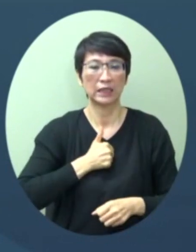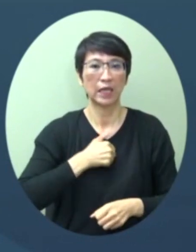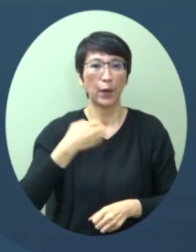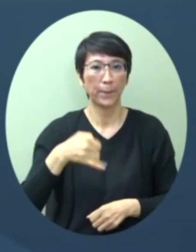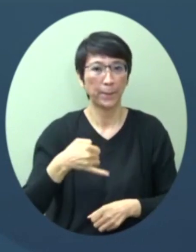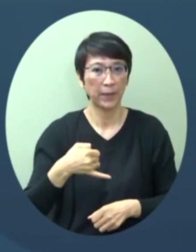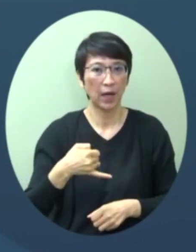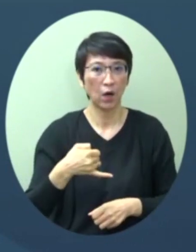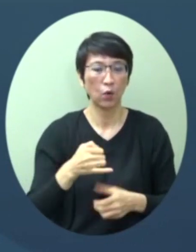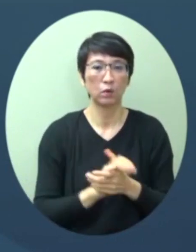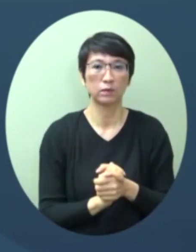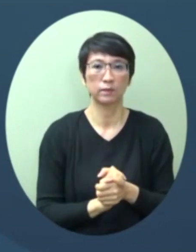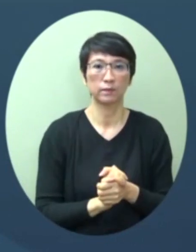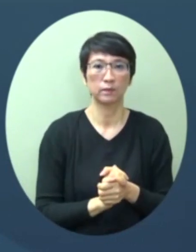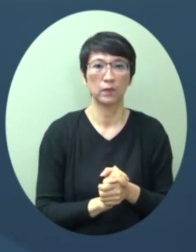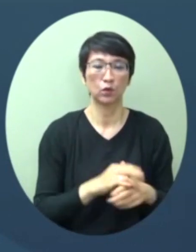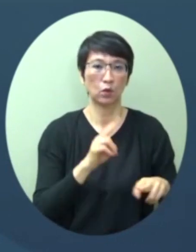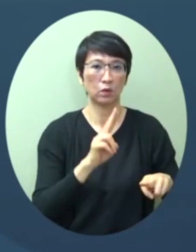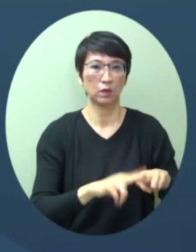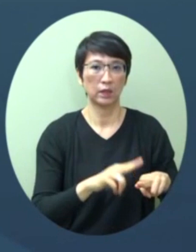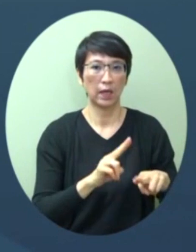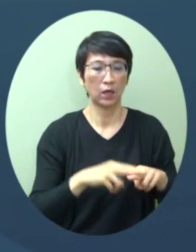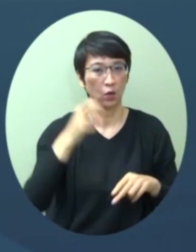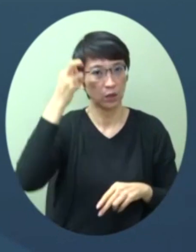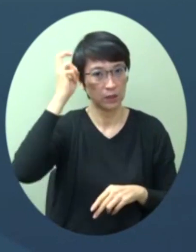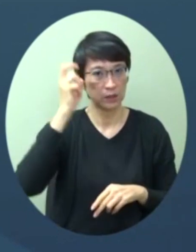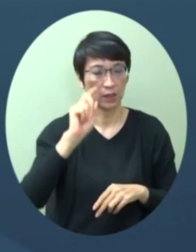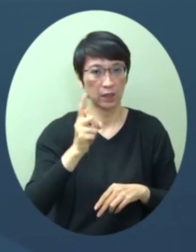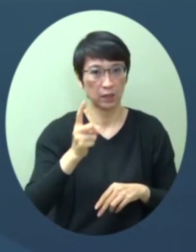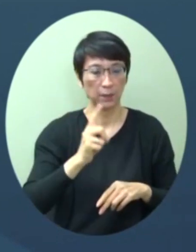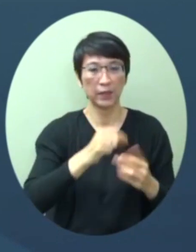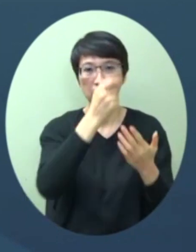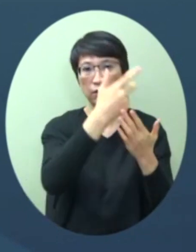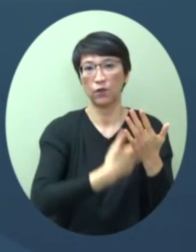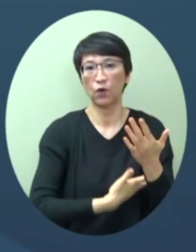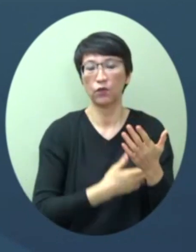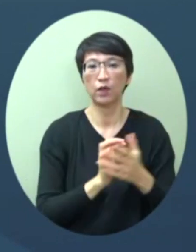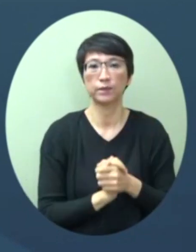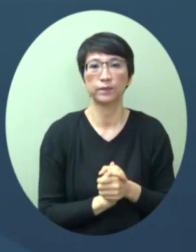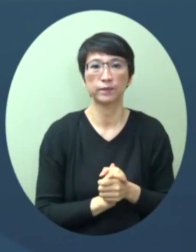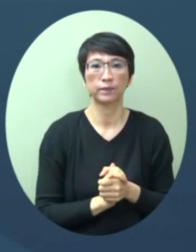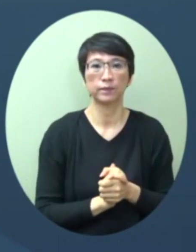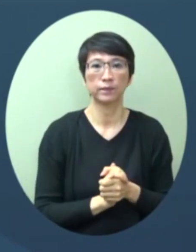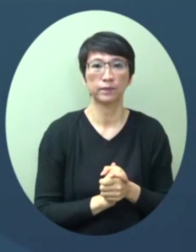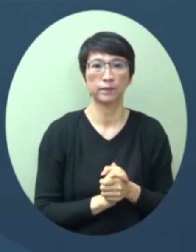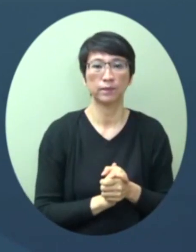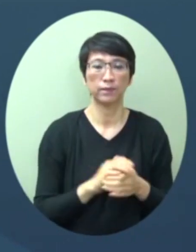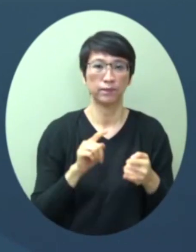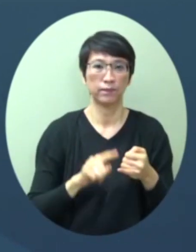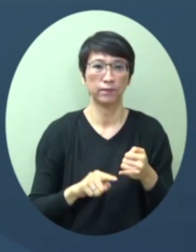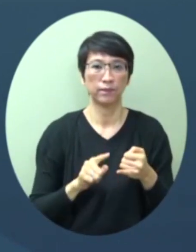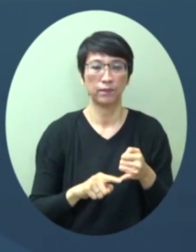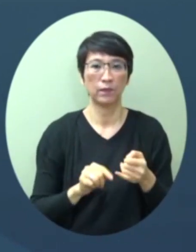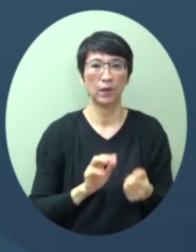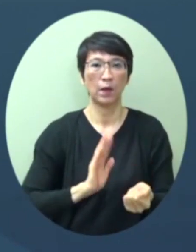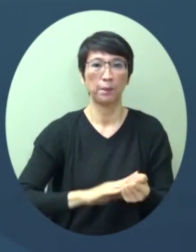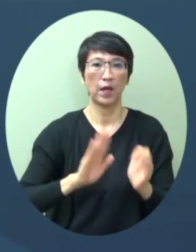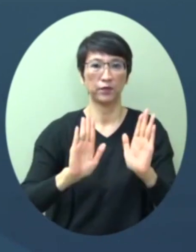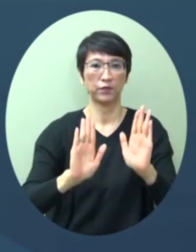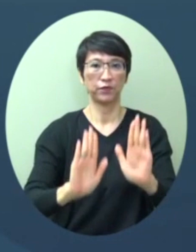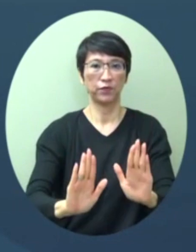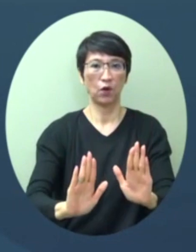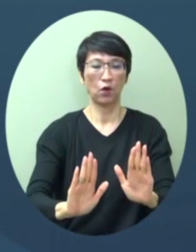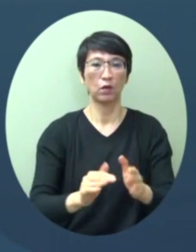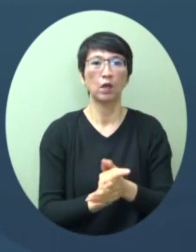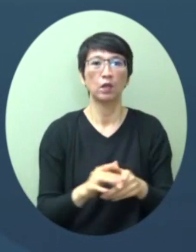問題是與內地在研究什麼措施總的來說我們是希望在抗疫的同時